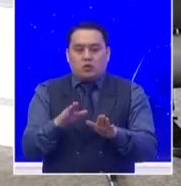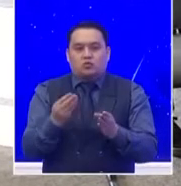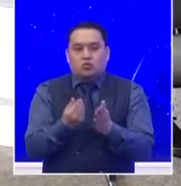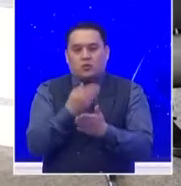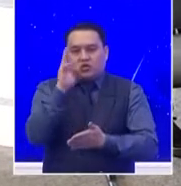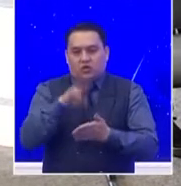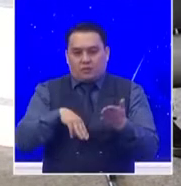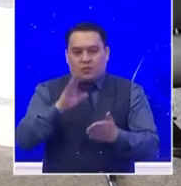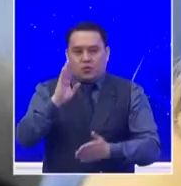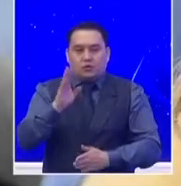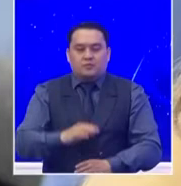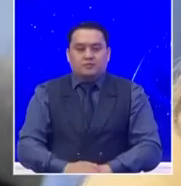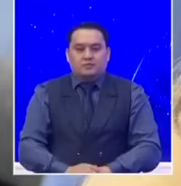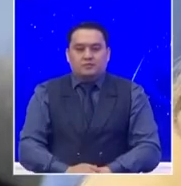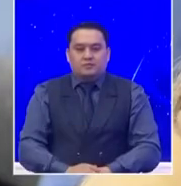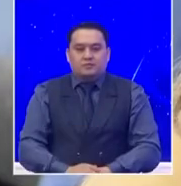штрафа.